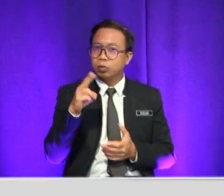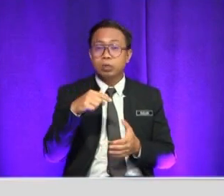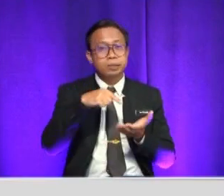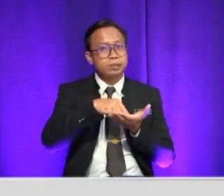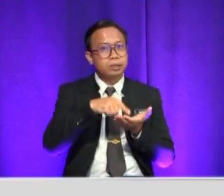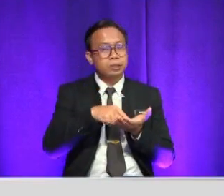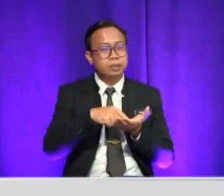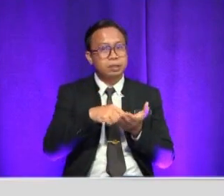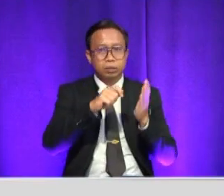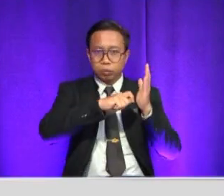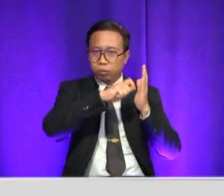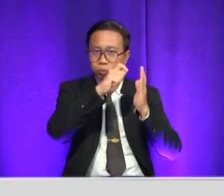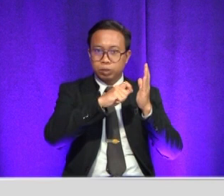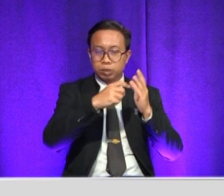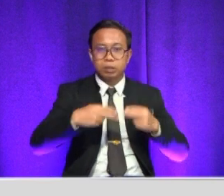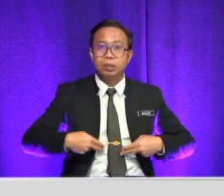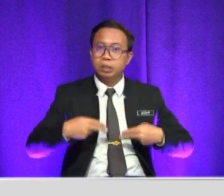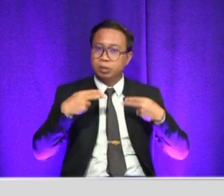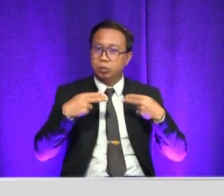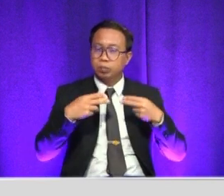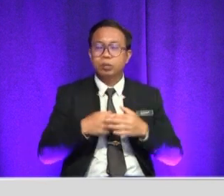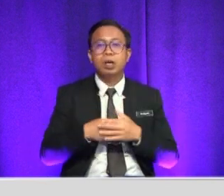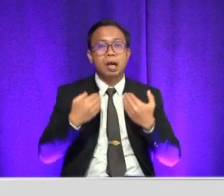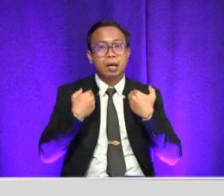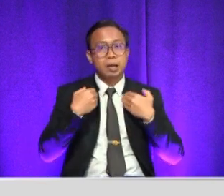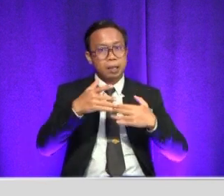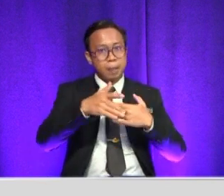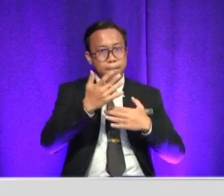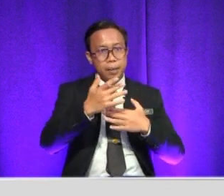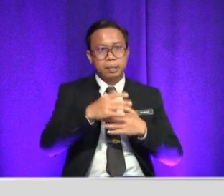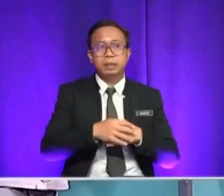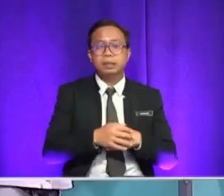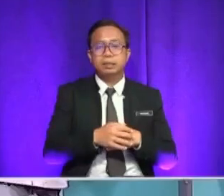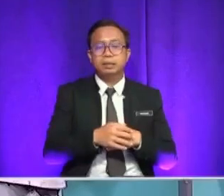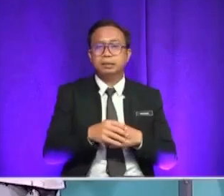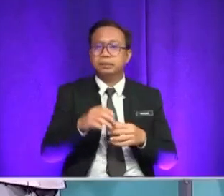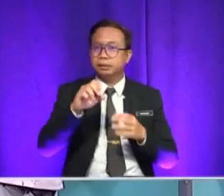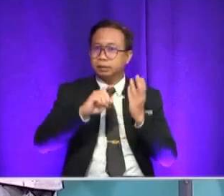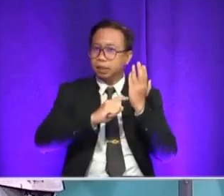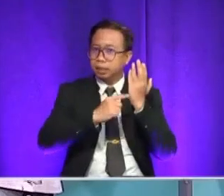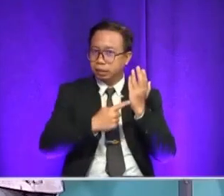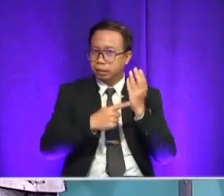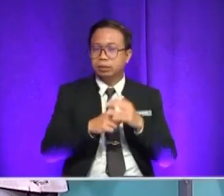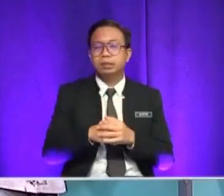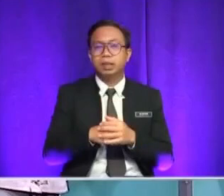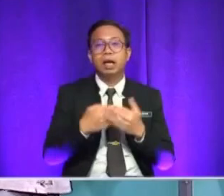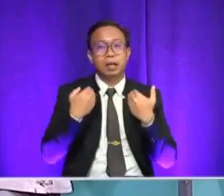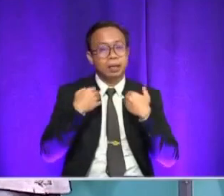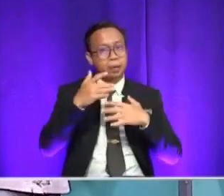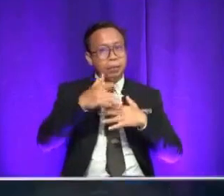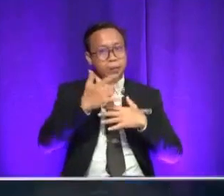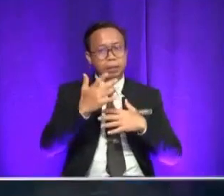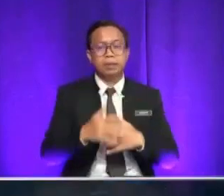sini suis penghidup talian terus ni biasanya ada yang panggil DOL starter, ada yang panggil doll starter, ada juga macam